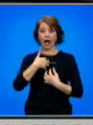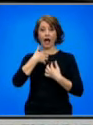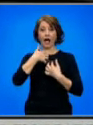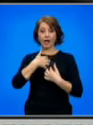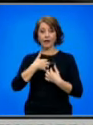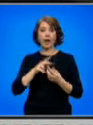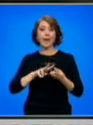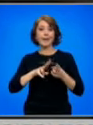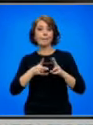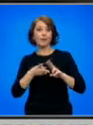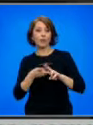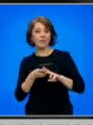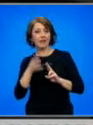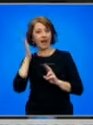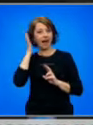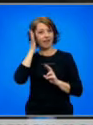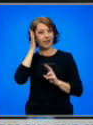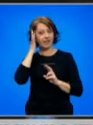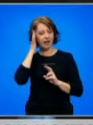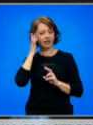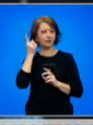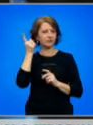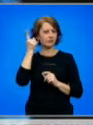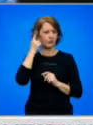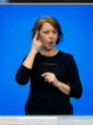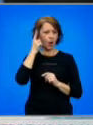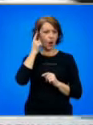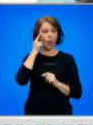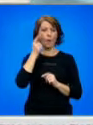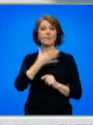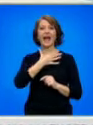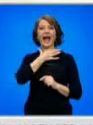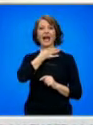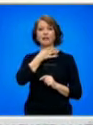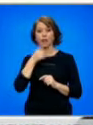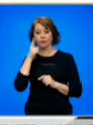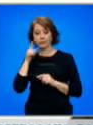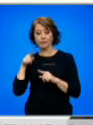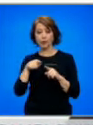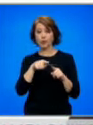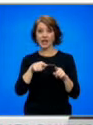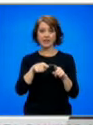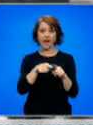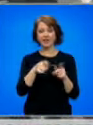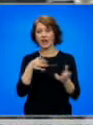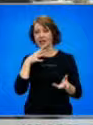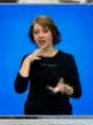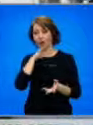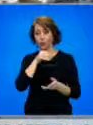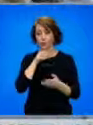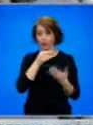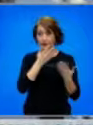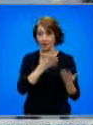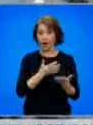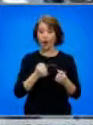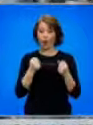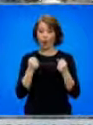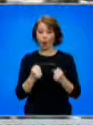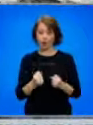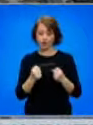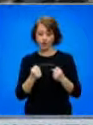главата, за да го предотврати, умна каишка за проследяване на домашни любимци и още и още. Очаква се през следващите дни